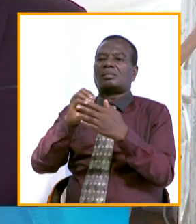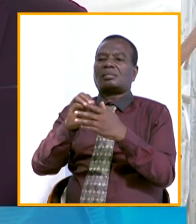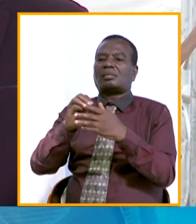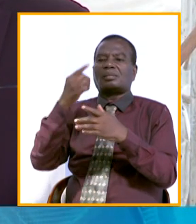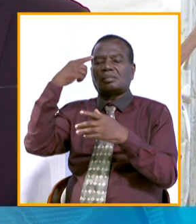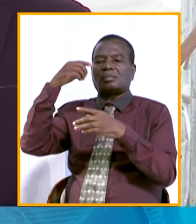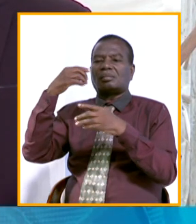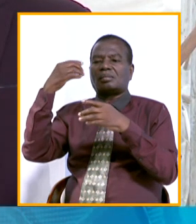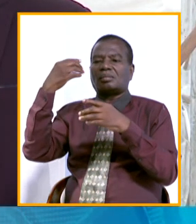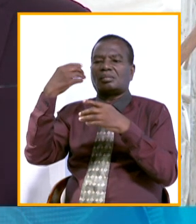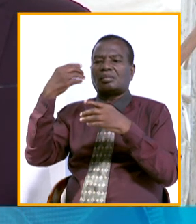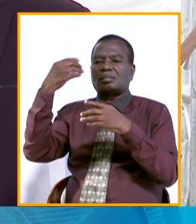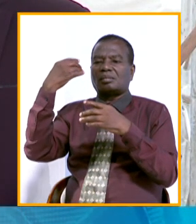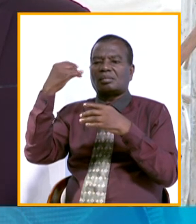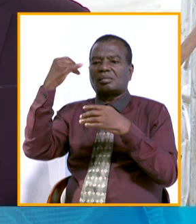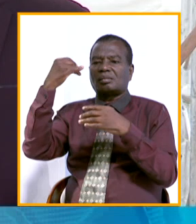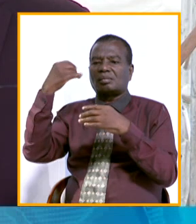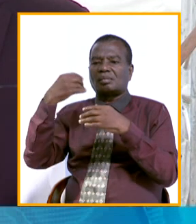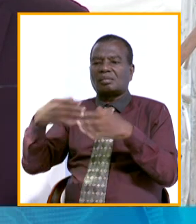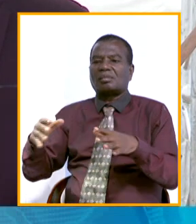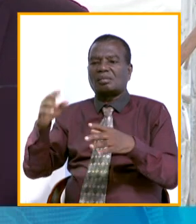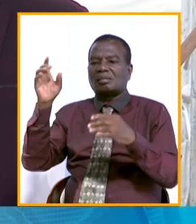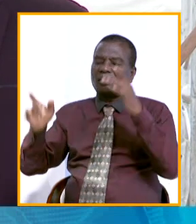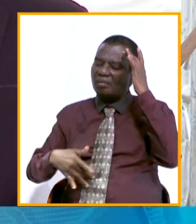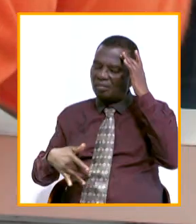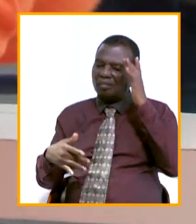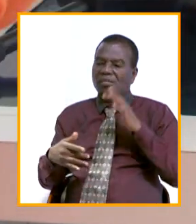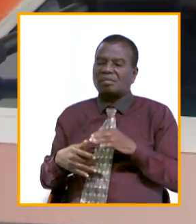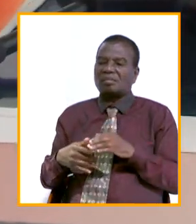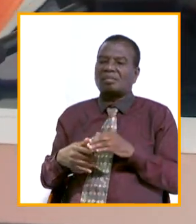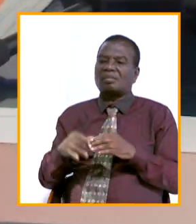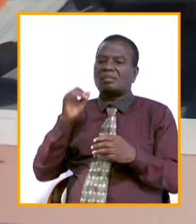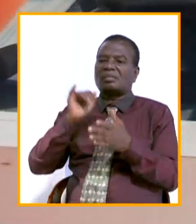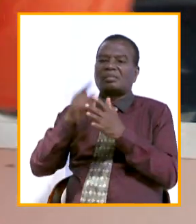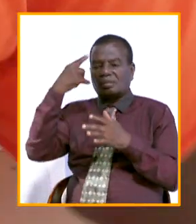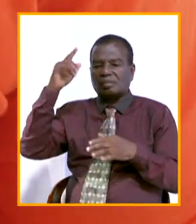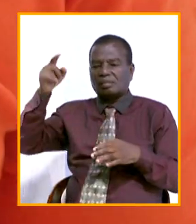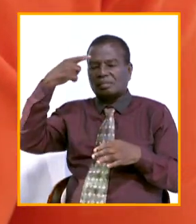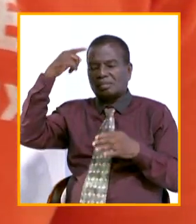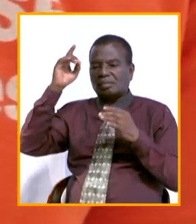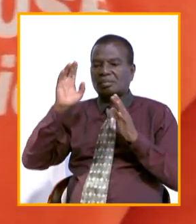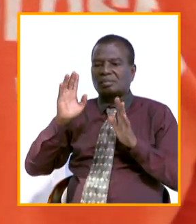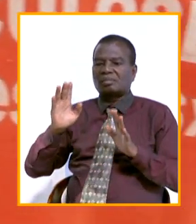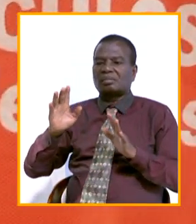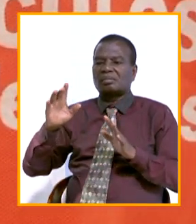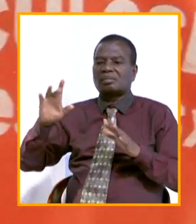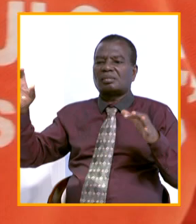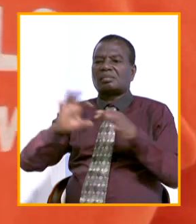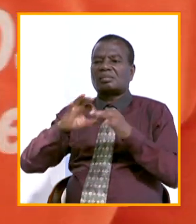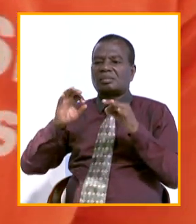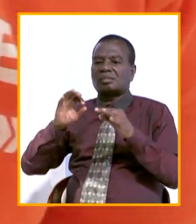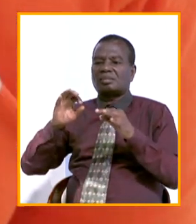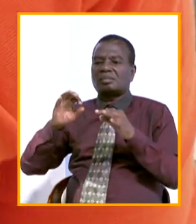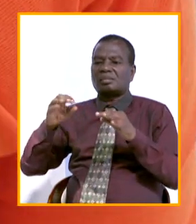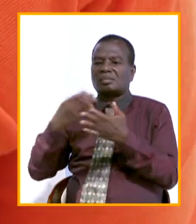fin à la maladie d'ici à 2035. Il s'agit pour les gouvernants et les partenaires